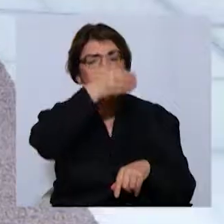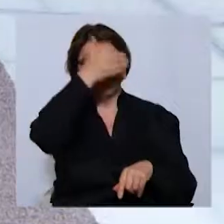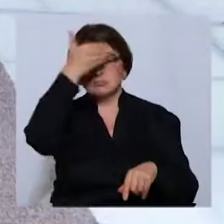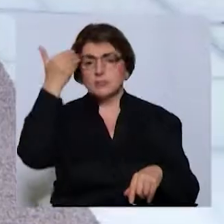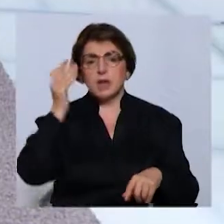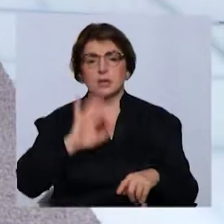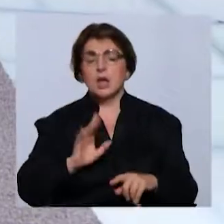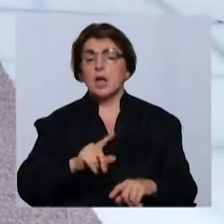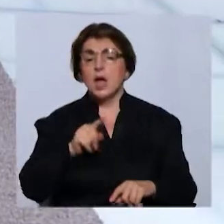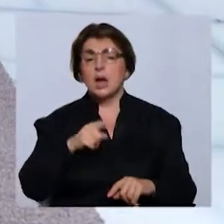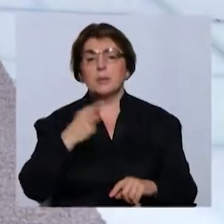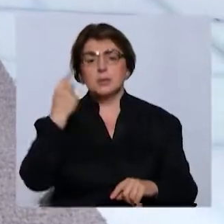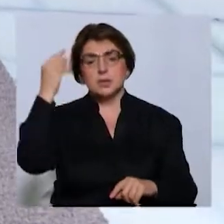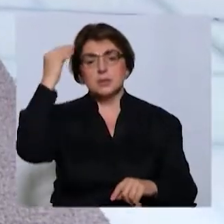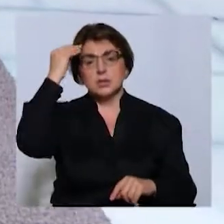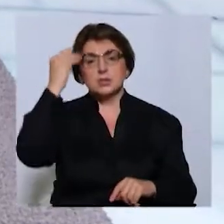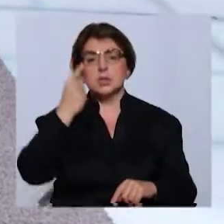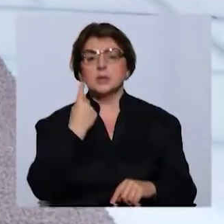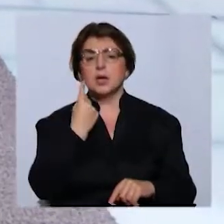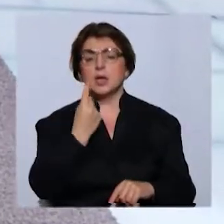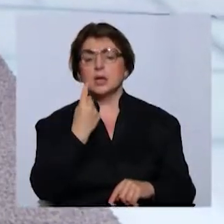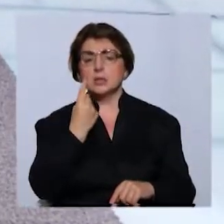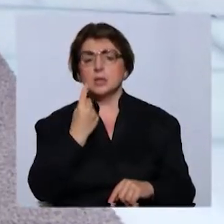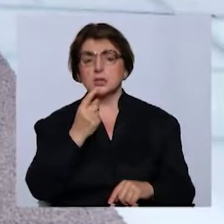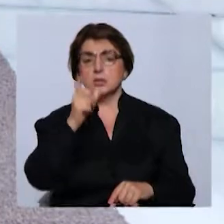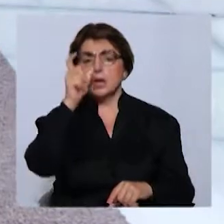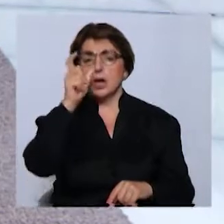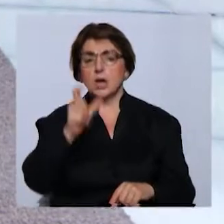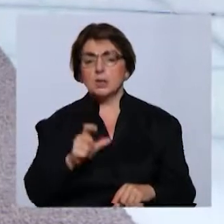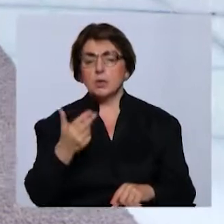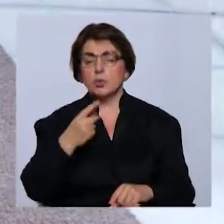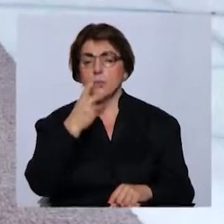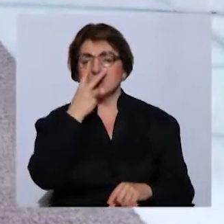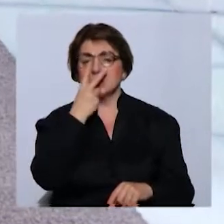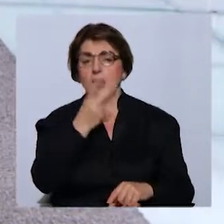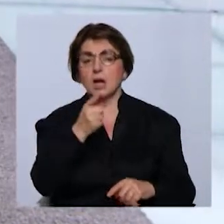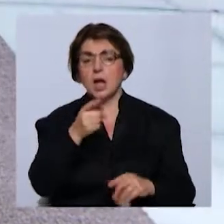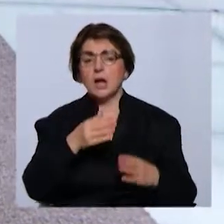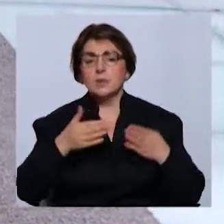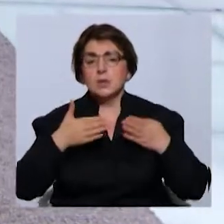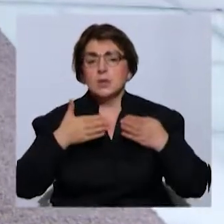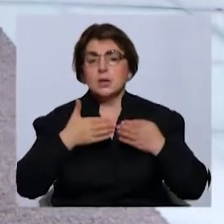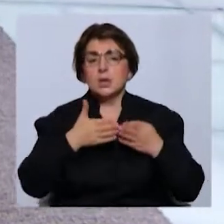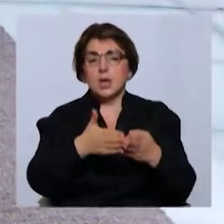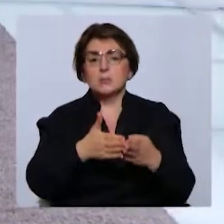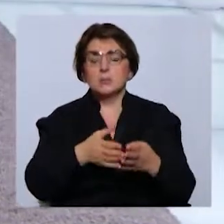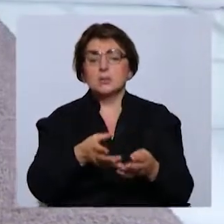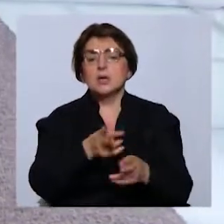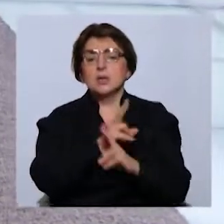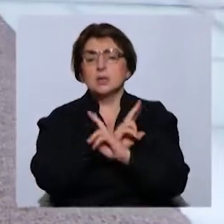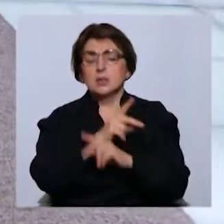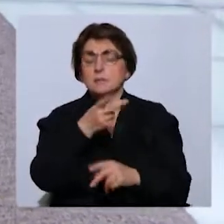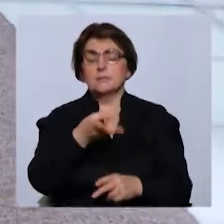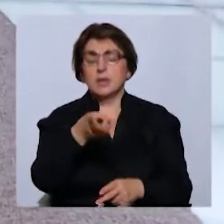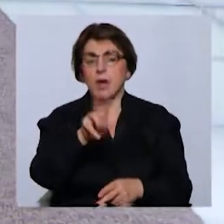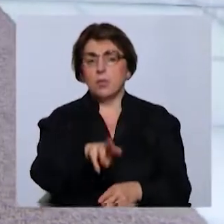ერთ-ერთი თვითმხილველი რომელიც შეესწრო აი ამ უზარმაზარი ტანკერის დაღუპვას